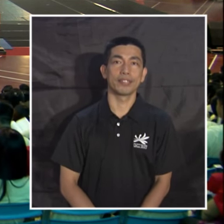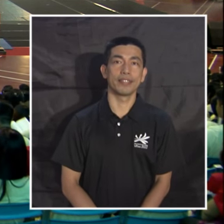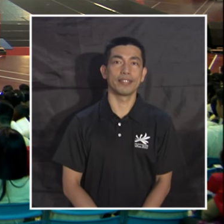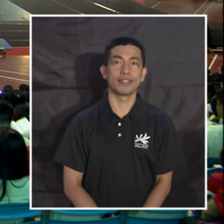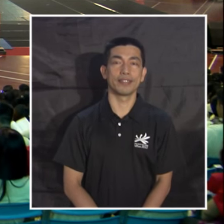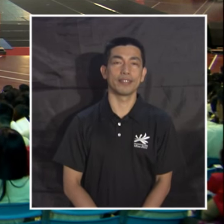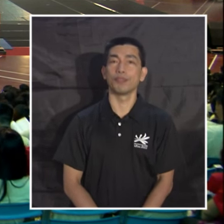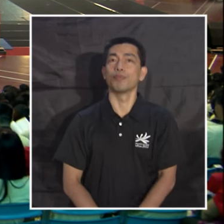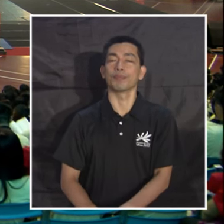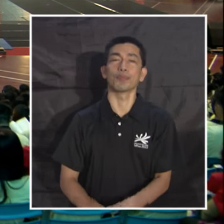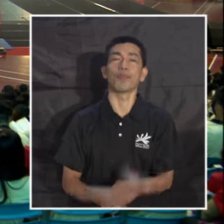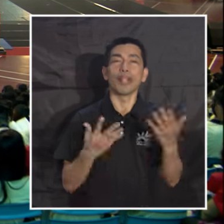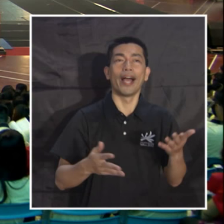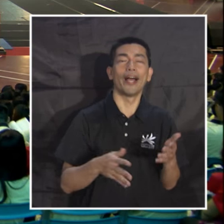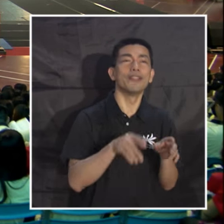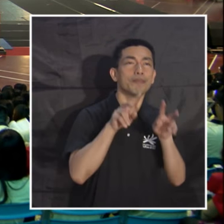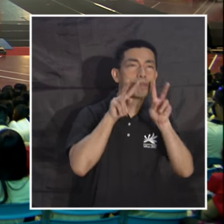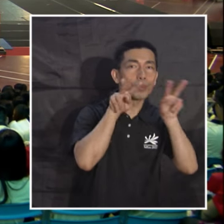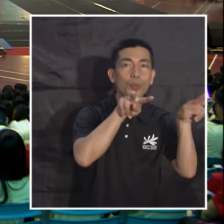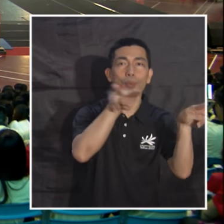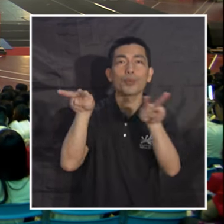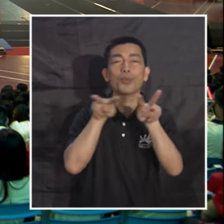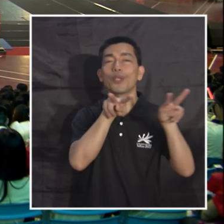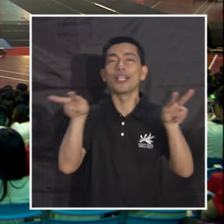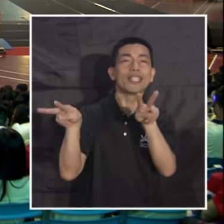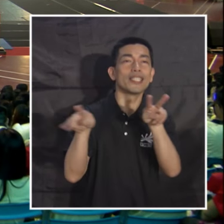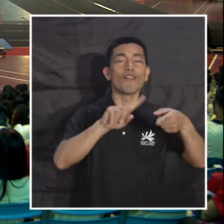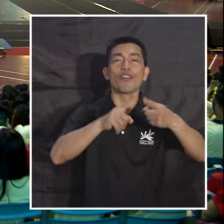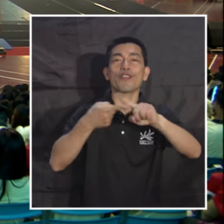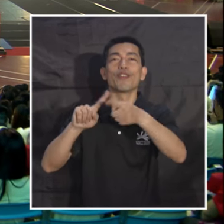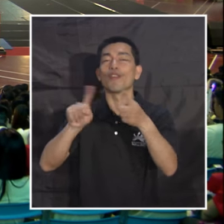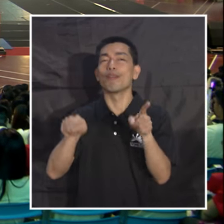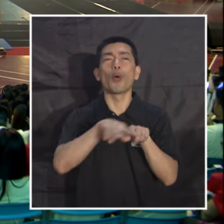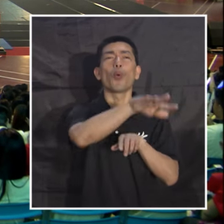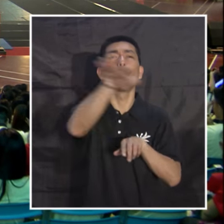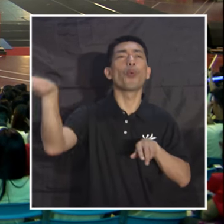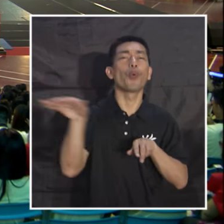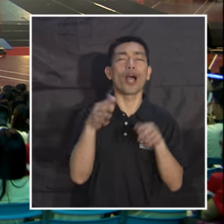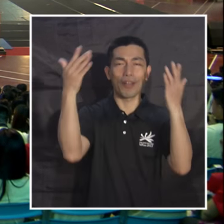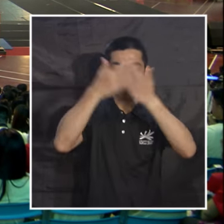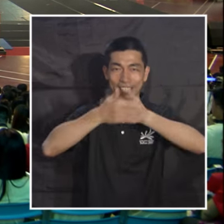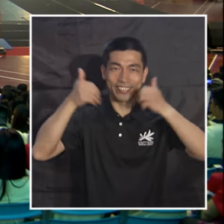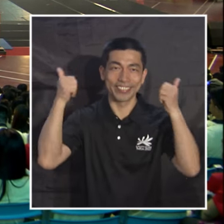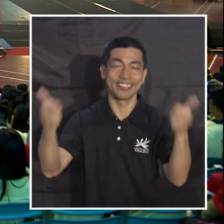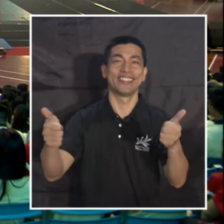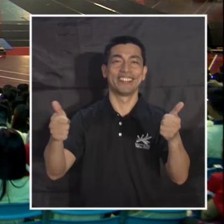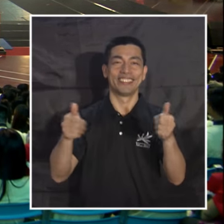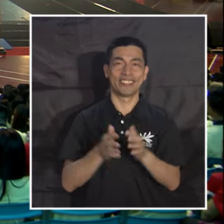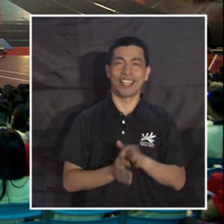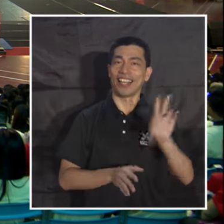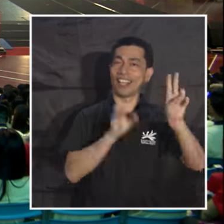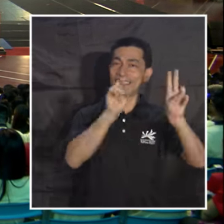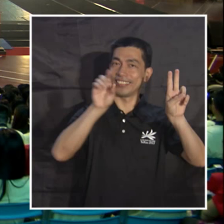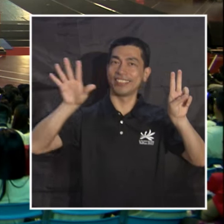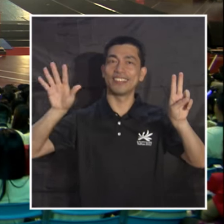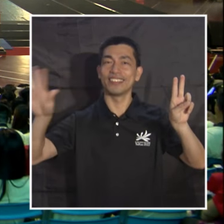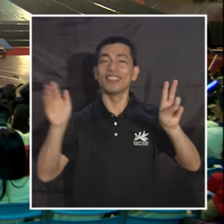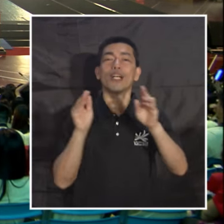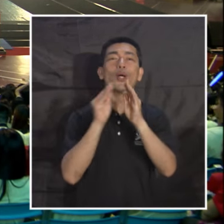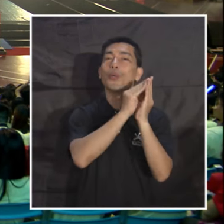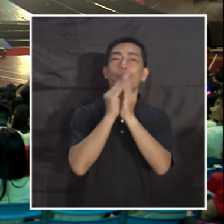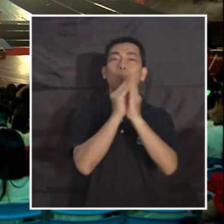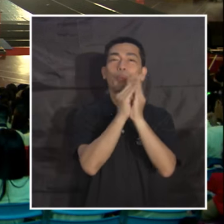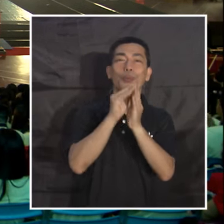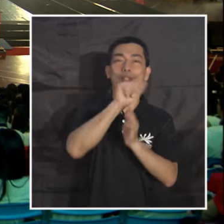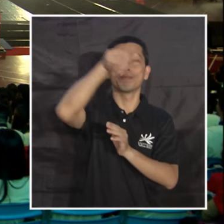各位现场的贵宾，各位观众朋友们，大家晚安。2015年桃园亚太听障运动会即将在一分